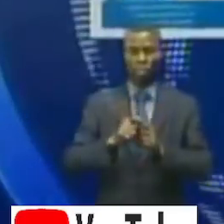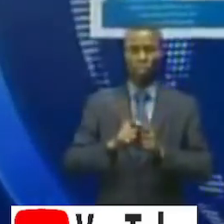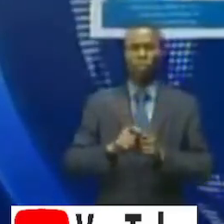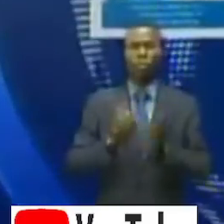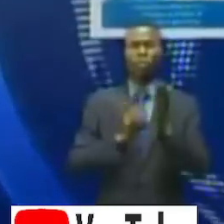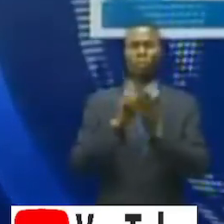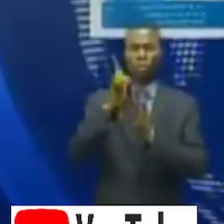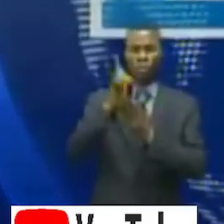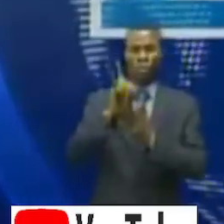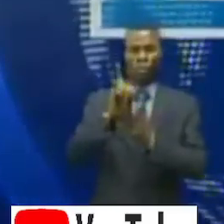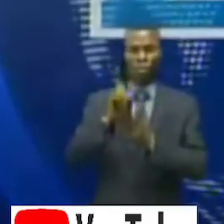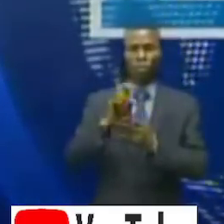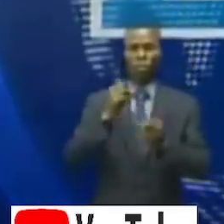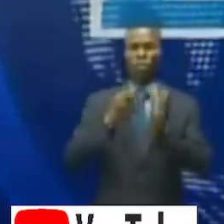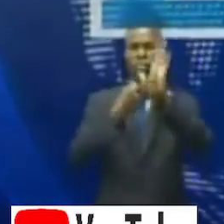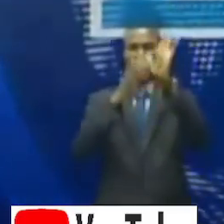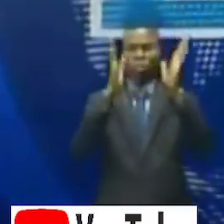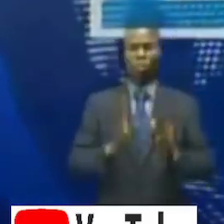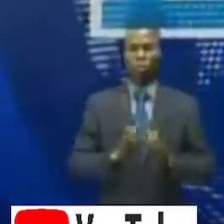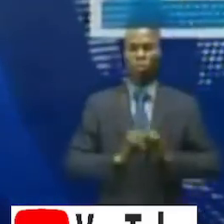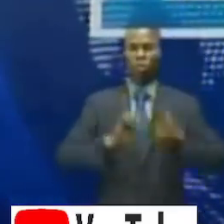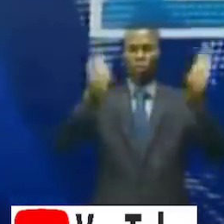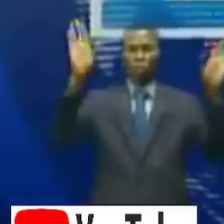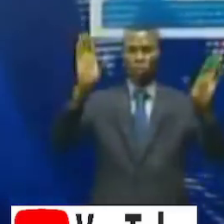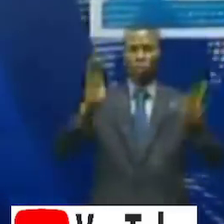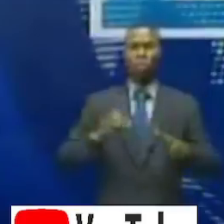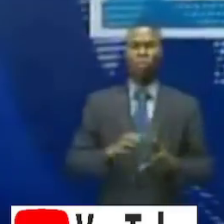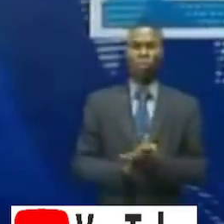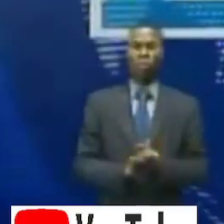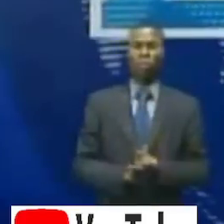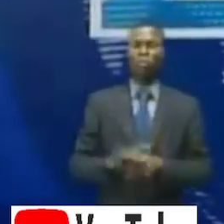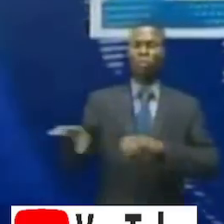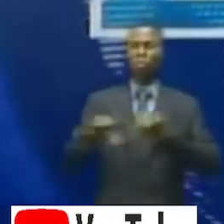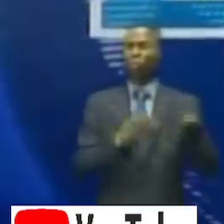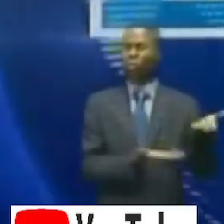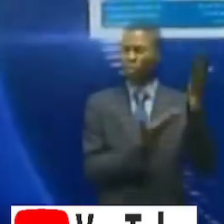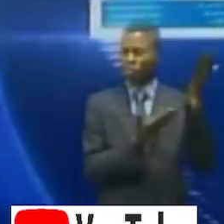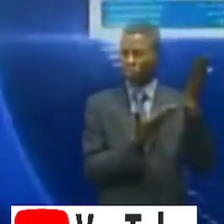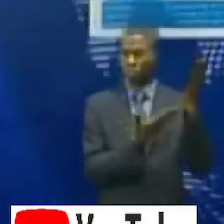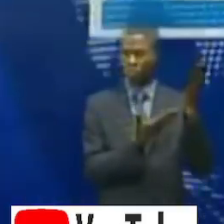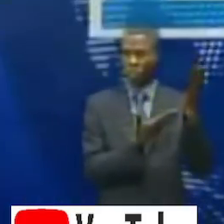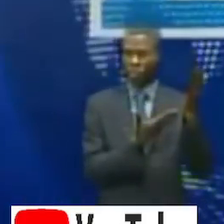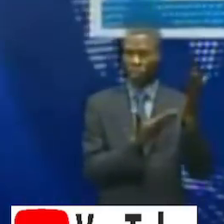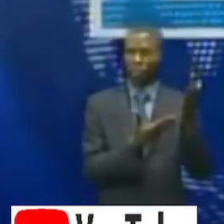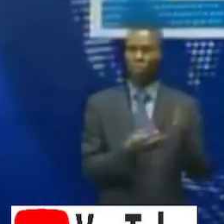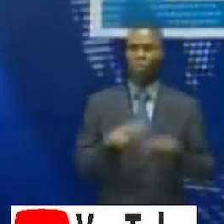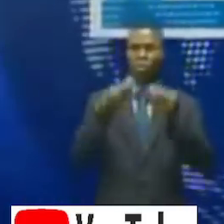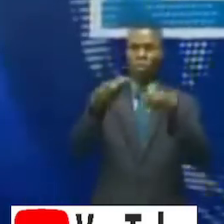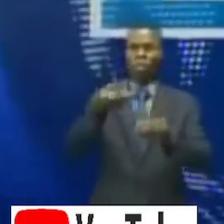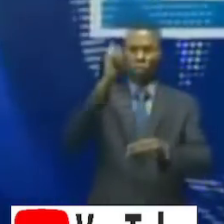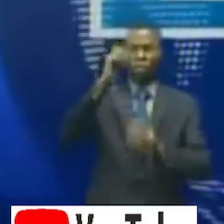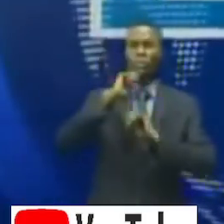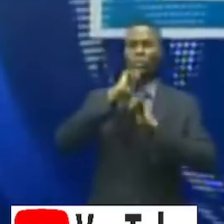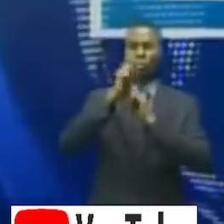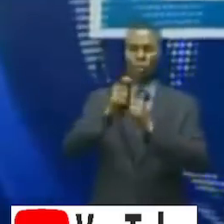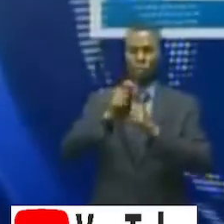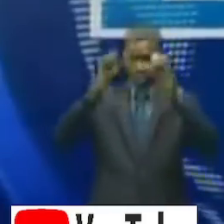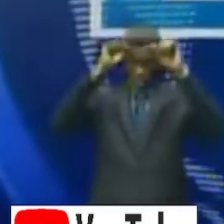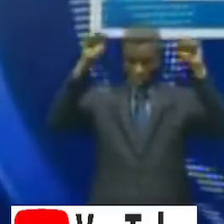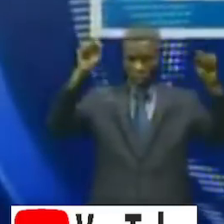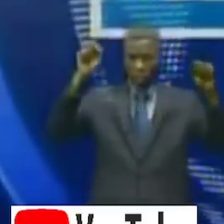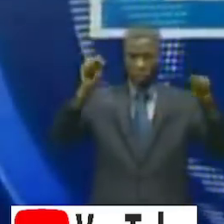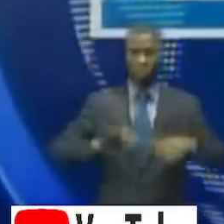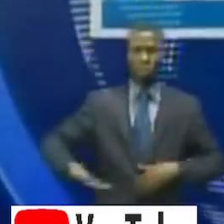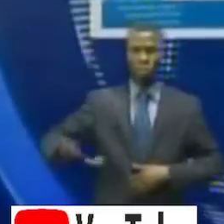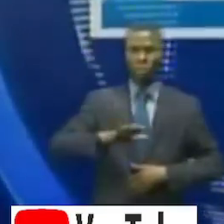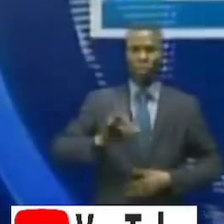le producteur et présentateur de l'émission Aimé Mutombo, un événement riche en couleurs qui a décerné le premier prix au président de la